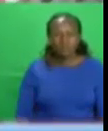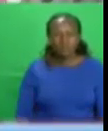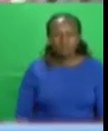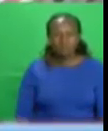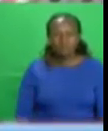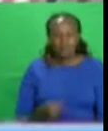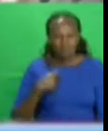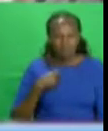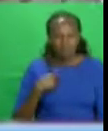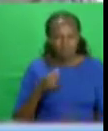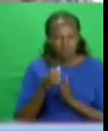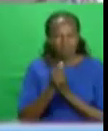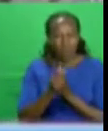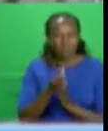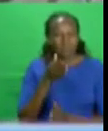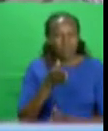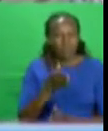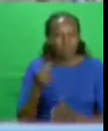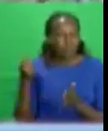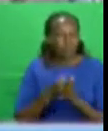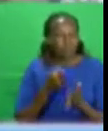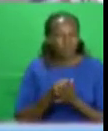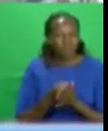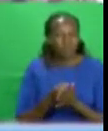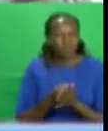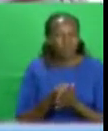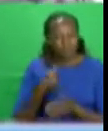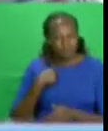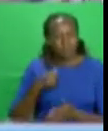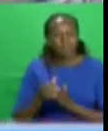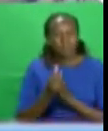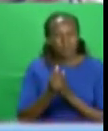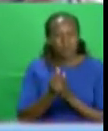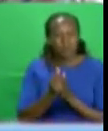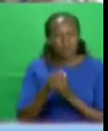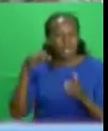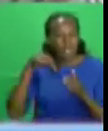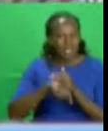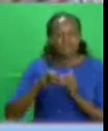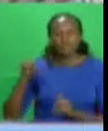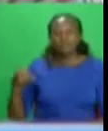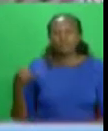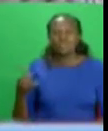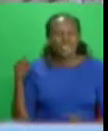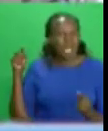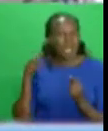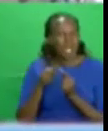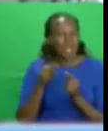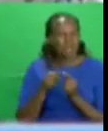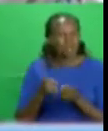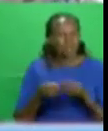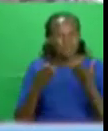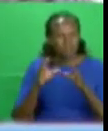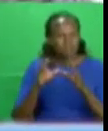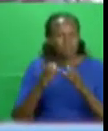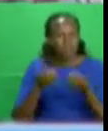Si alipewa. Mimi niliongoza hiyo kupigania. Mimi niliongoza hiyo vita ndani ya Jubilee. Baka akatolewa certificate